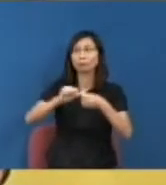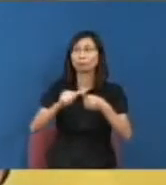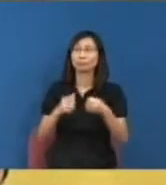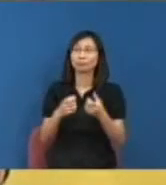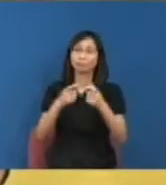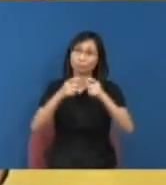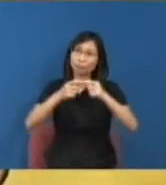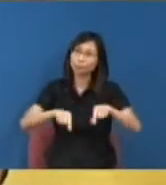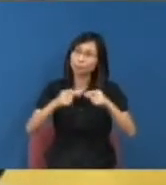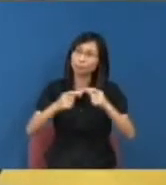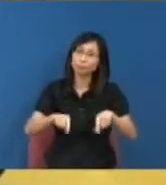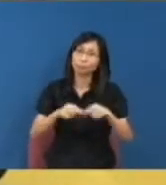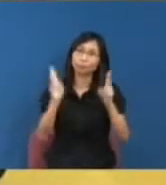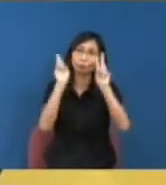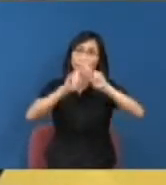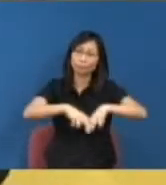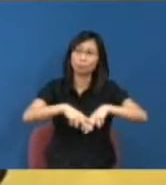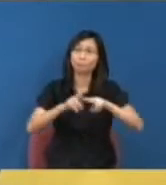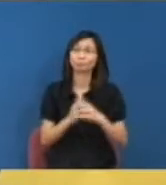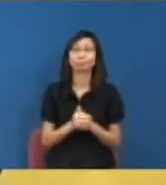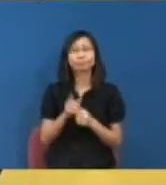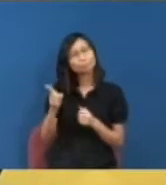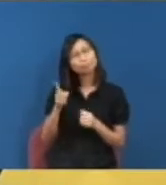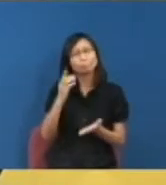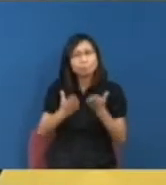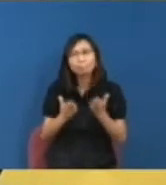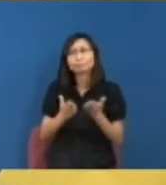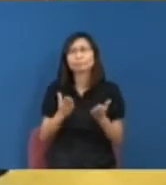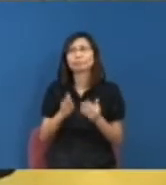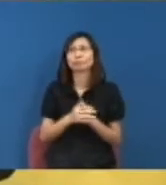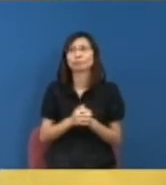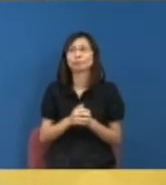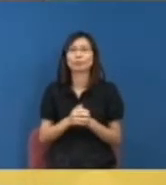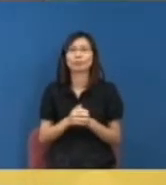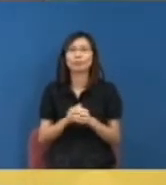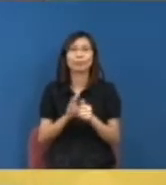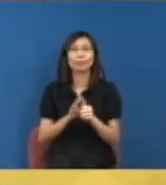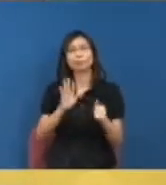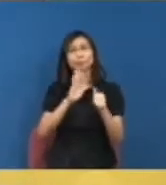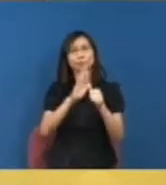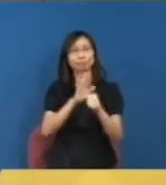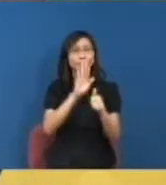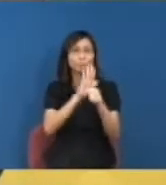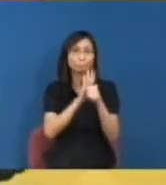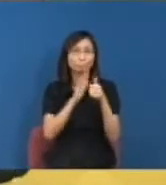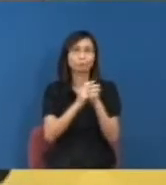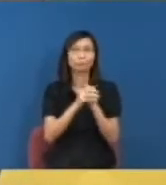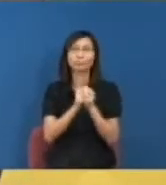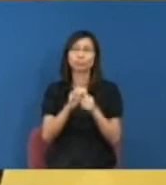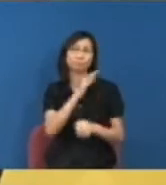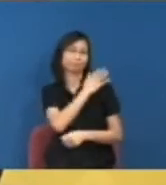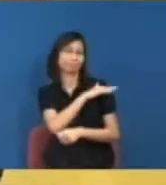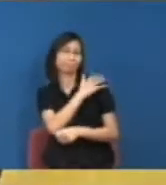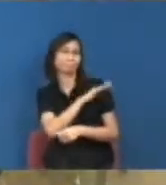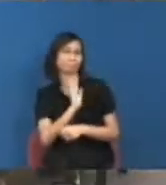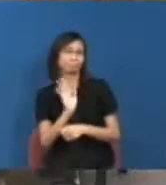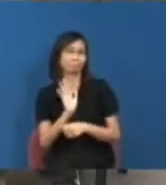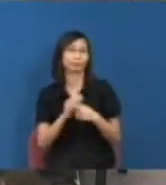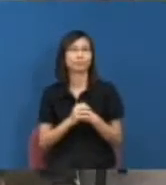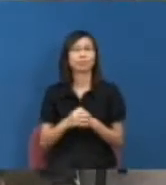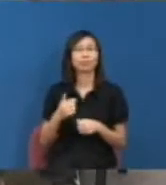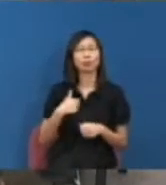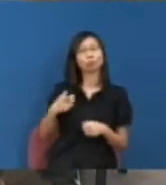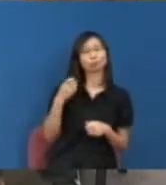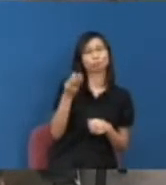衝